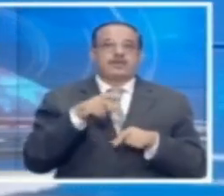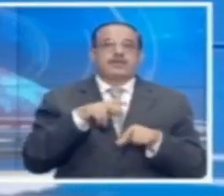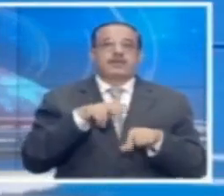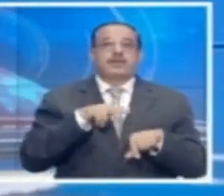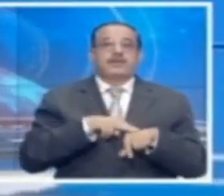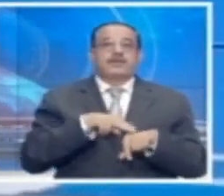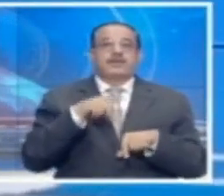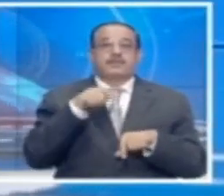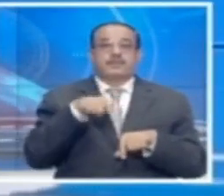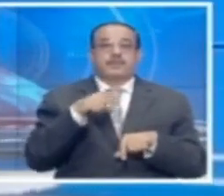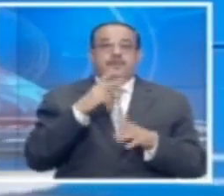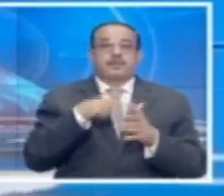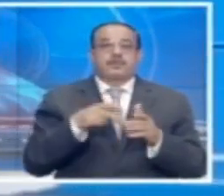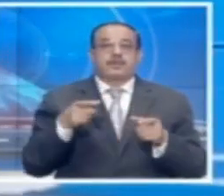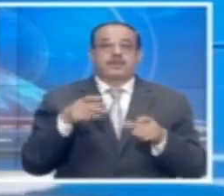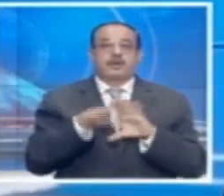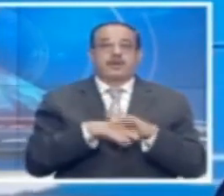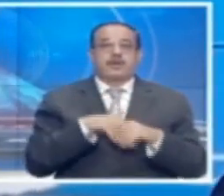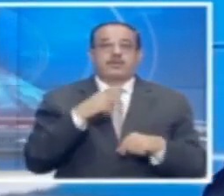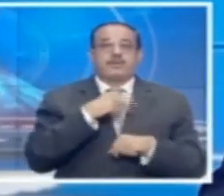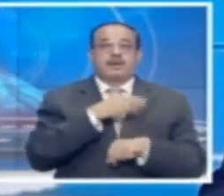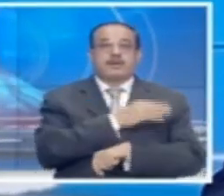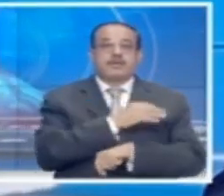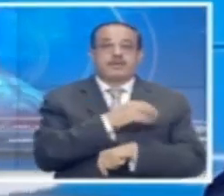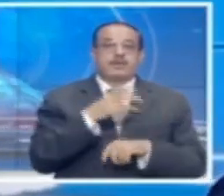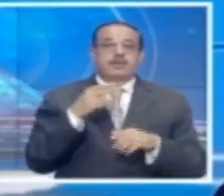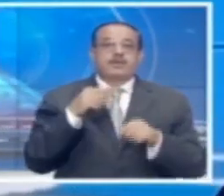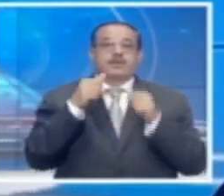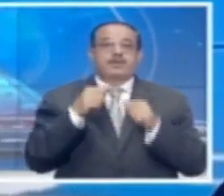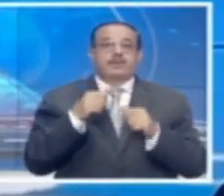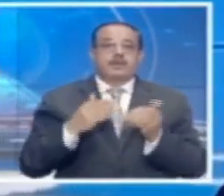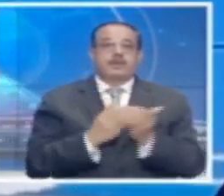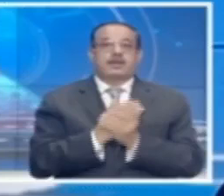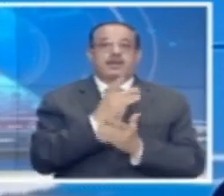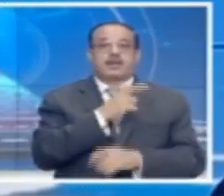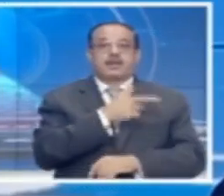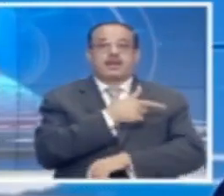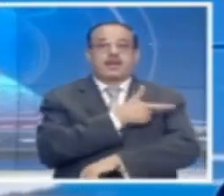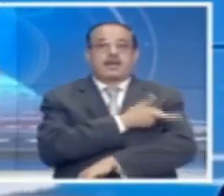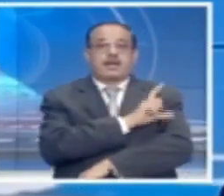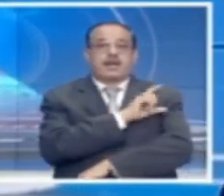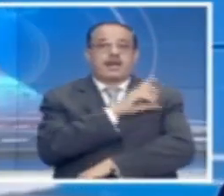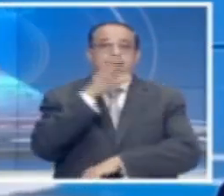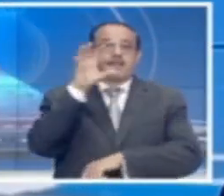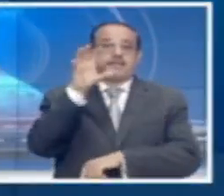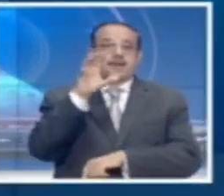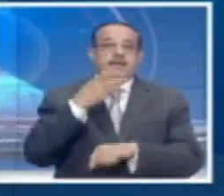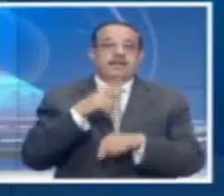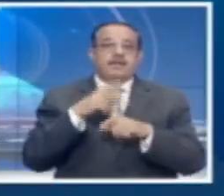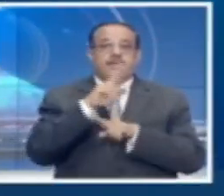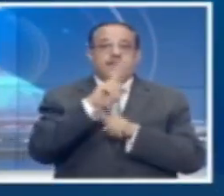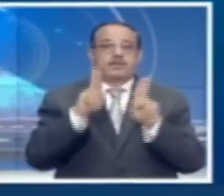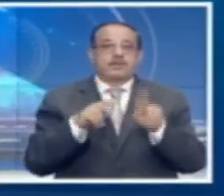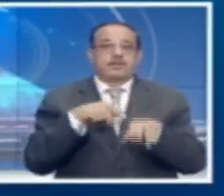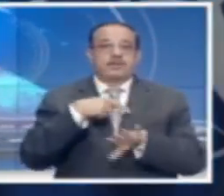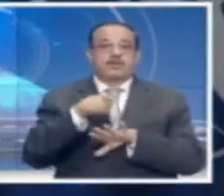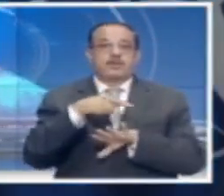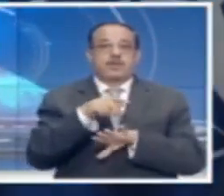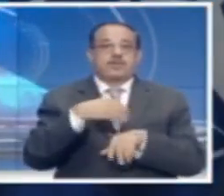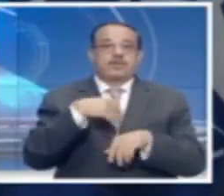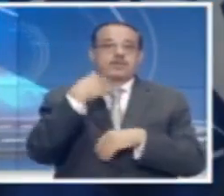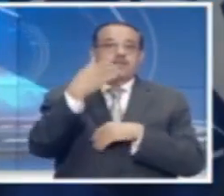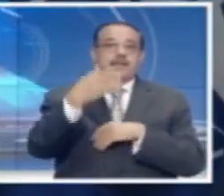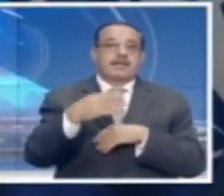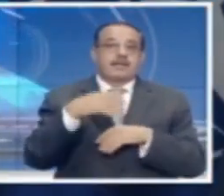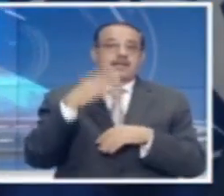الجاري، من المقرر أن تحضرها الحكومة الانتقالية. وجاء في بيان الخارجية الألمانية أنه ستتم مناقشة